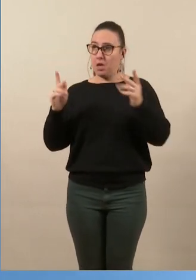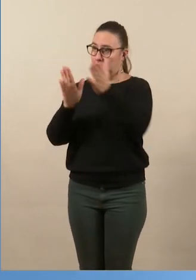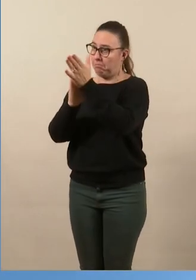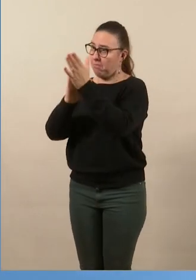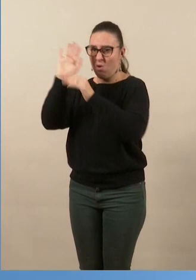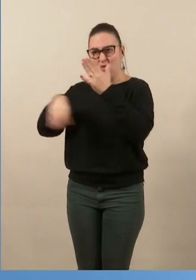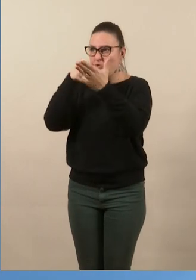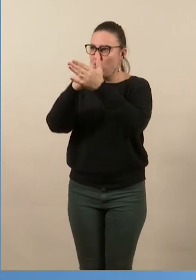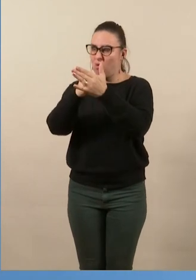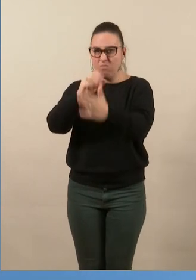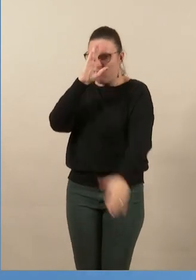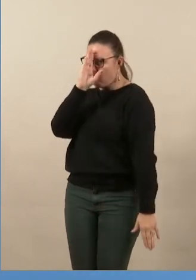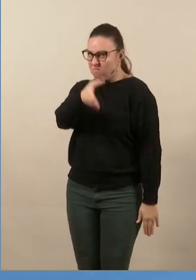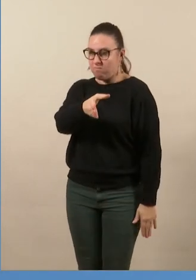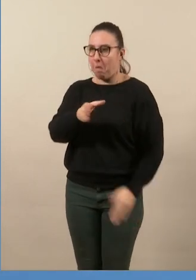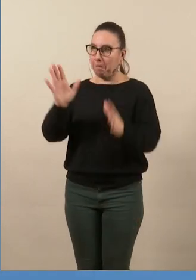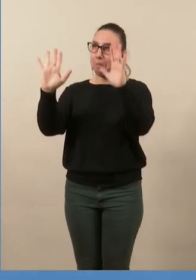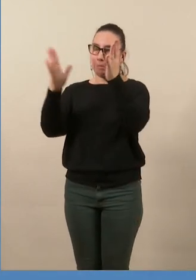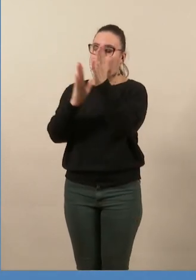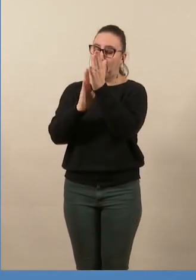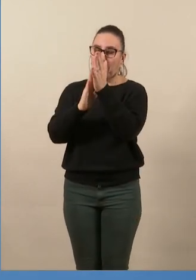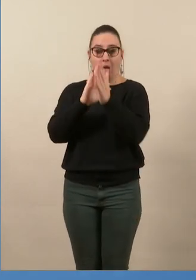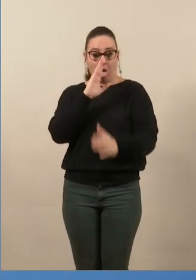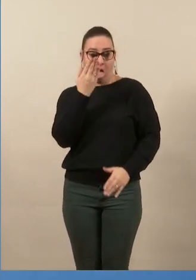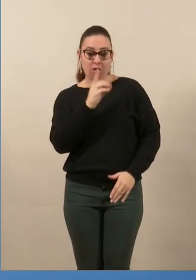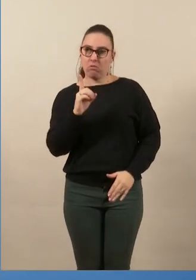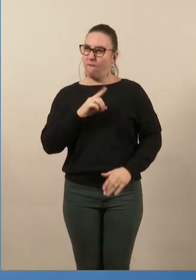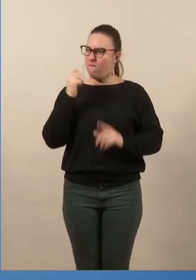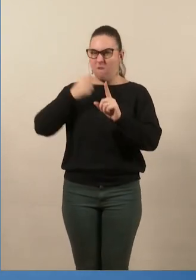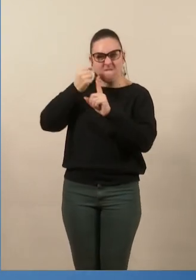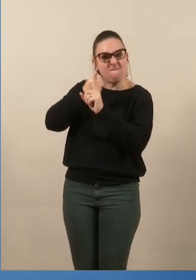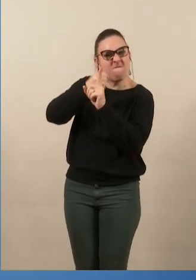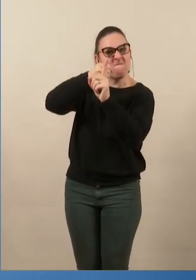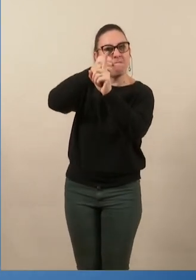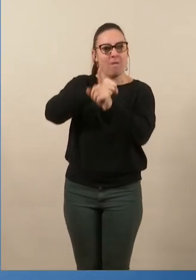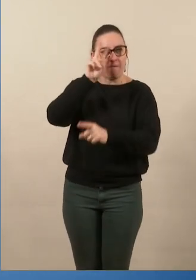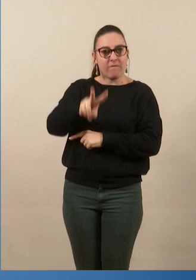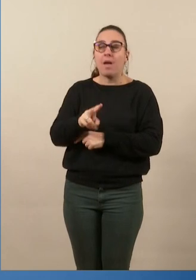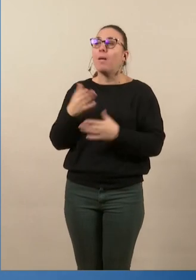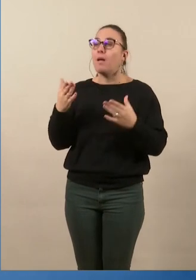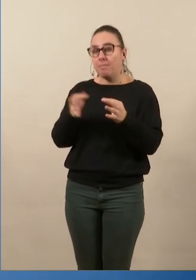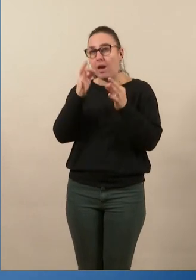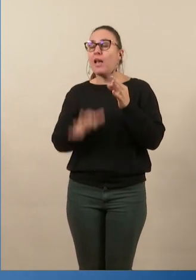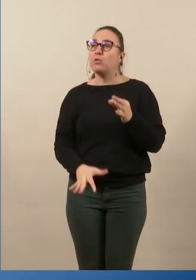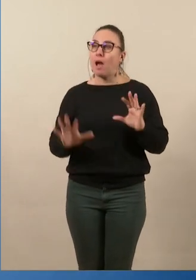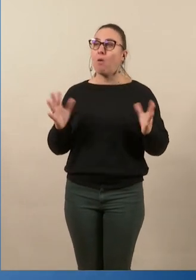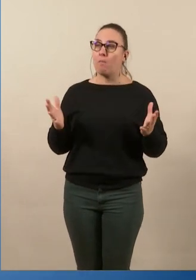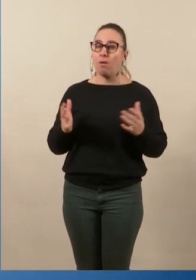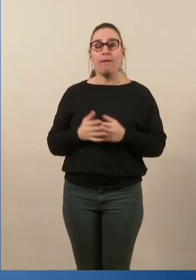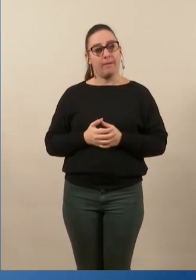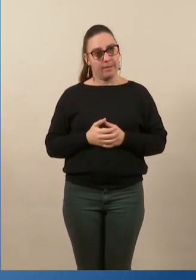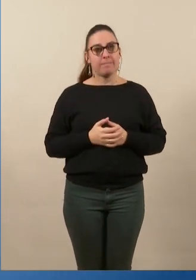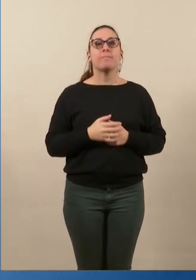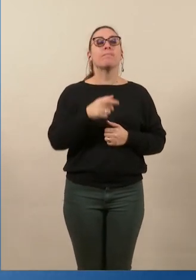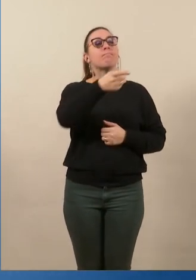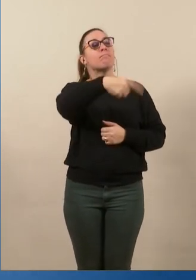allez jusqu'au bout bravo ce côté-là vous êtes un guerrier vous allez jusqu'au bout mais à quel prix en tout cas avec l'argent des